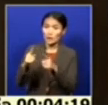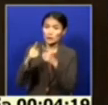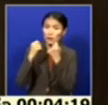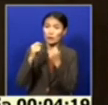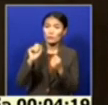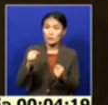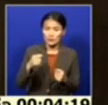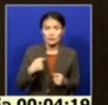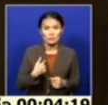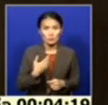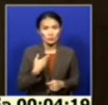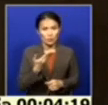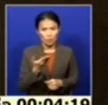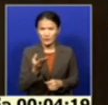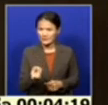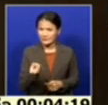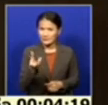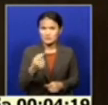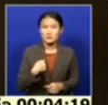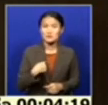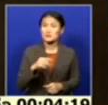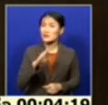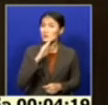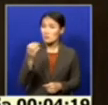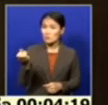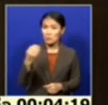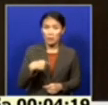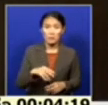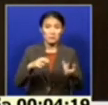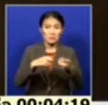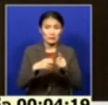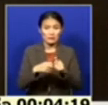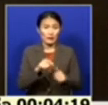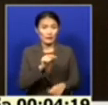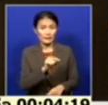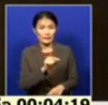ริ่มหน่อยครับคือที่ท่านพาดพิงผมนะครับแล้วตอบคำ